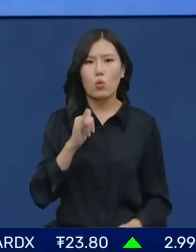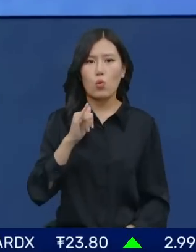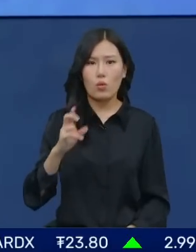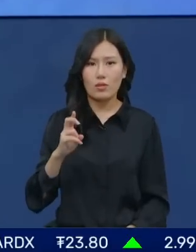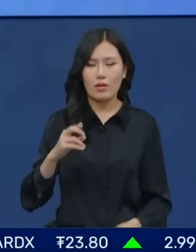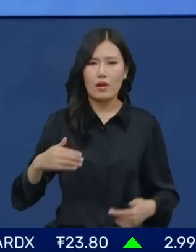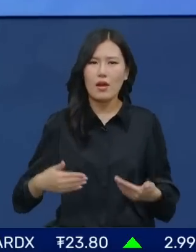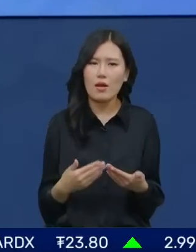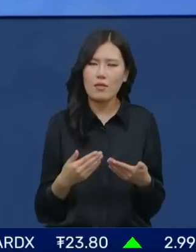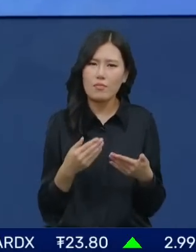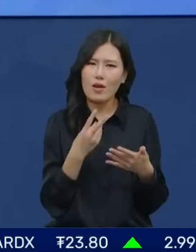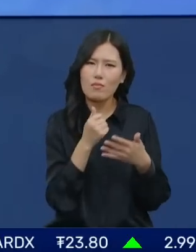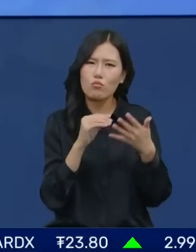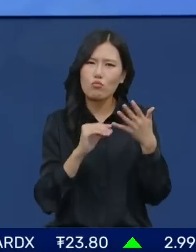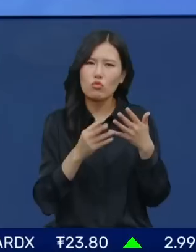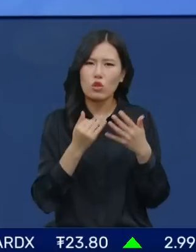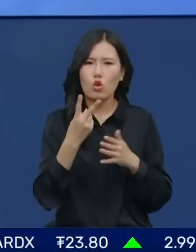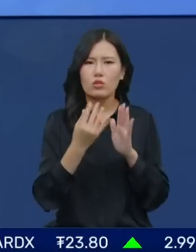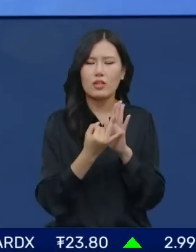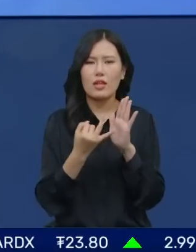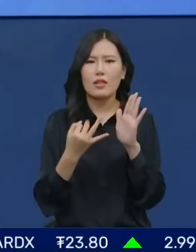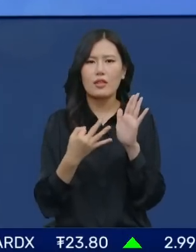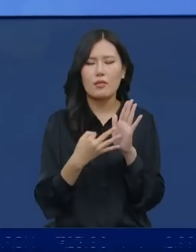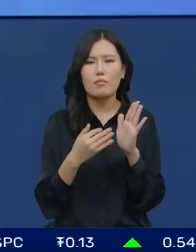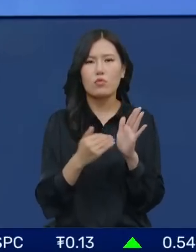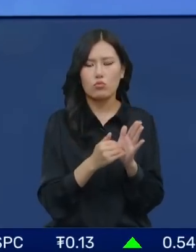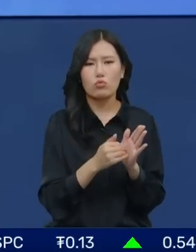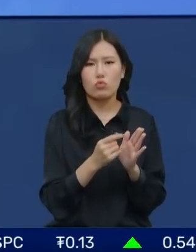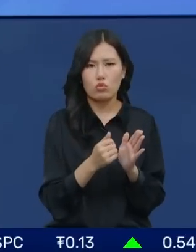түвшин 277800 төгрөг байна. За гэхдээ